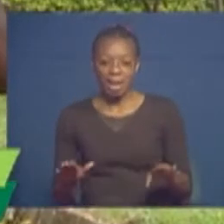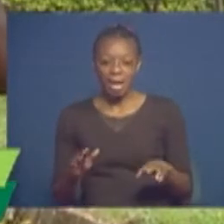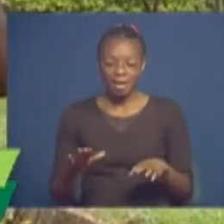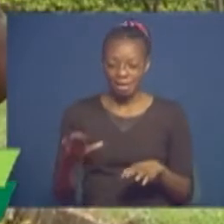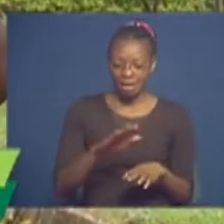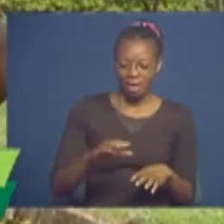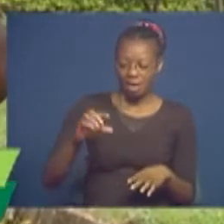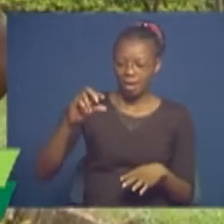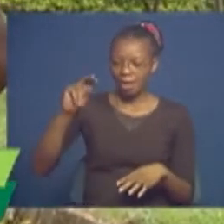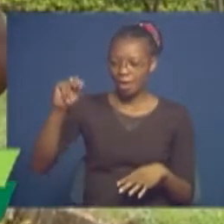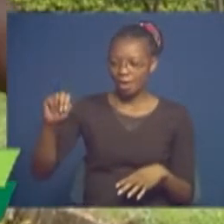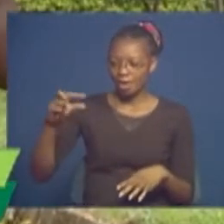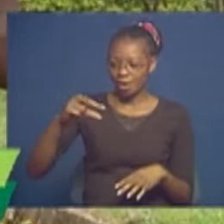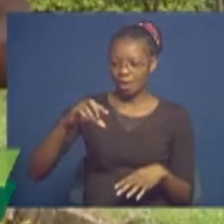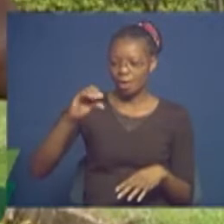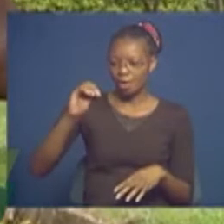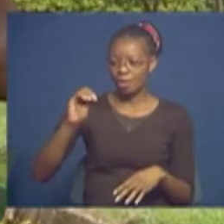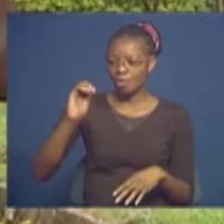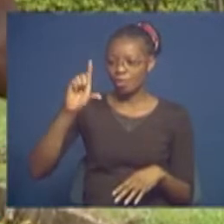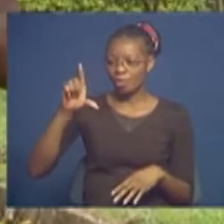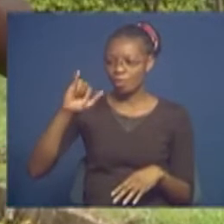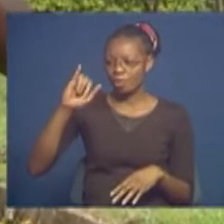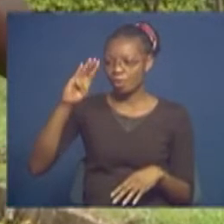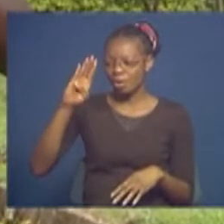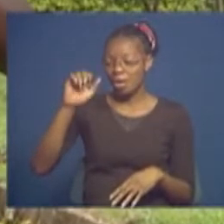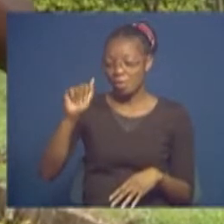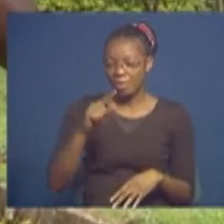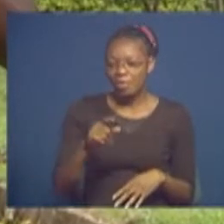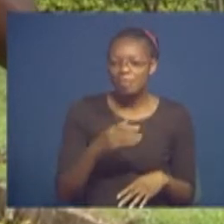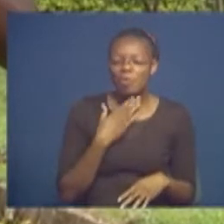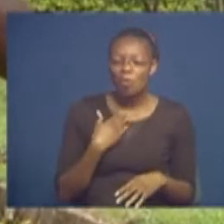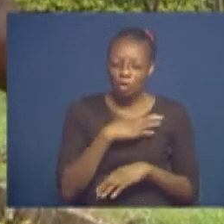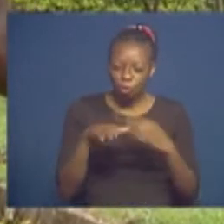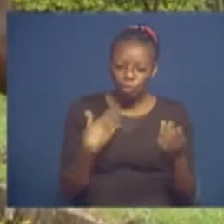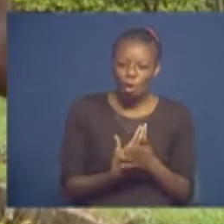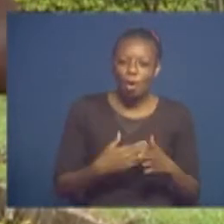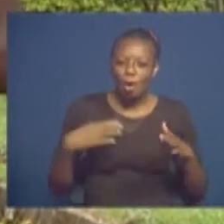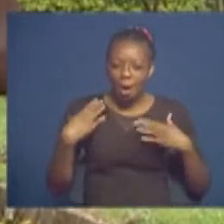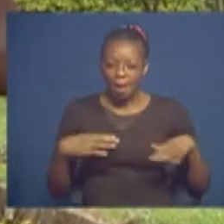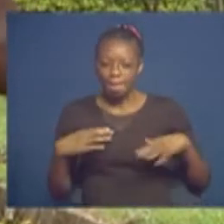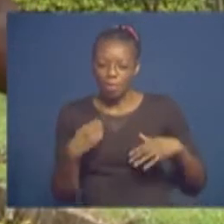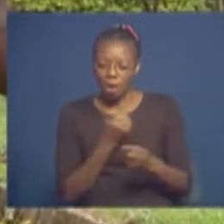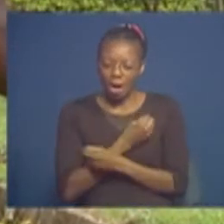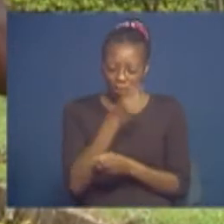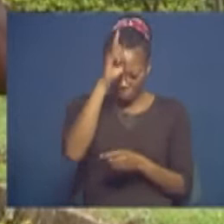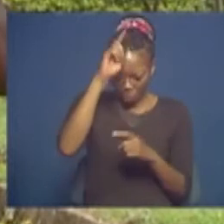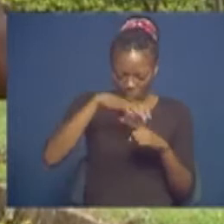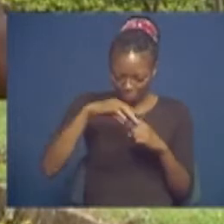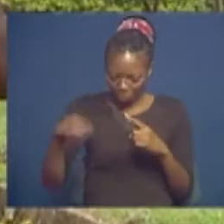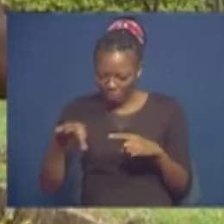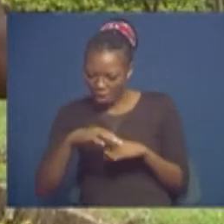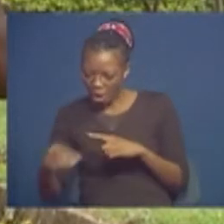wa mboga za asili na zile za kizungu wasalamike, wao hakikisha kwamba wamepanda mboga zote shambani mwao. Kwa Mkulima ni